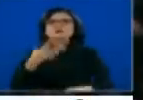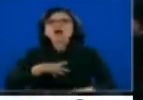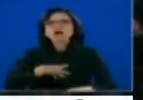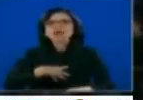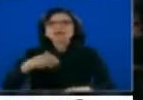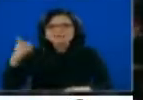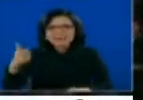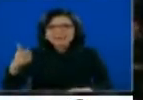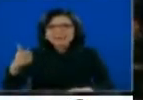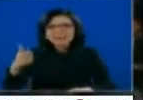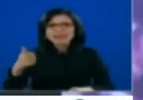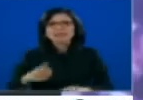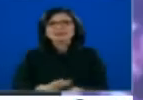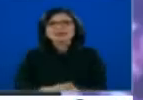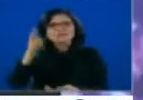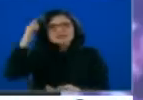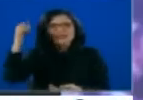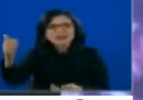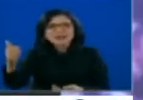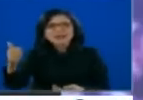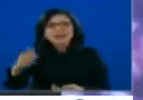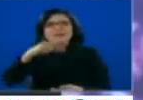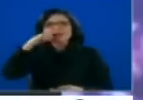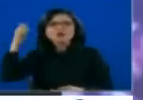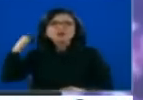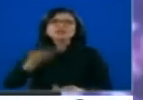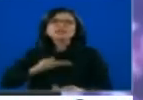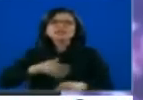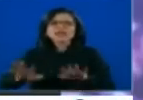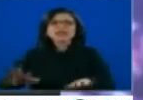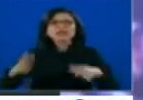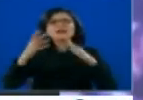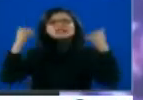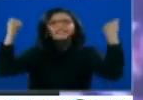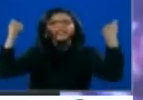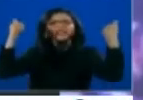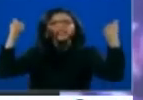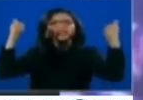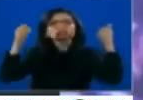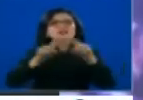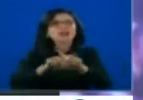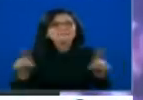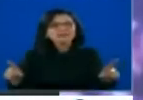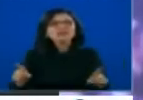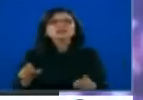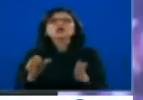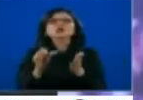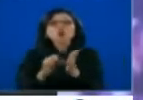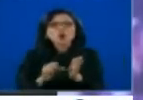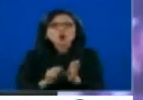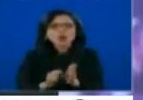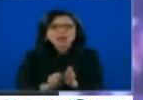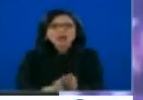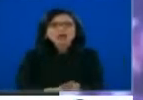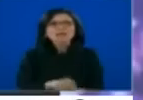baik punya budi pekerti yang baik orang tua pengin anaknya berhasil tapi tolonglah Pasangan calon